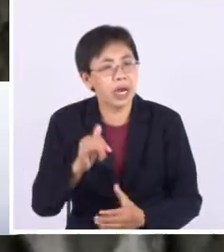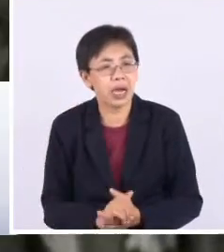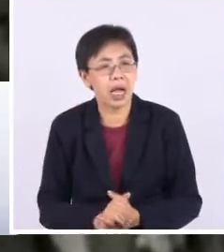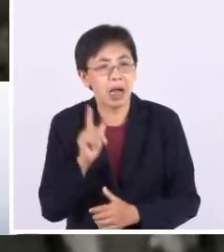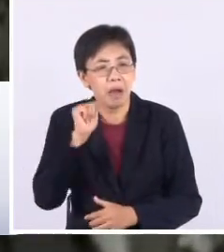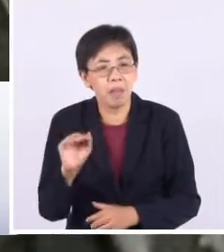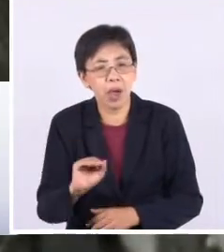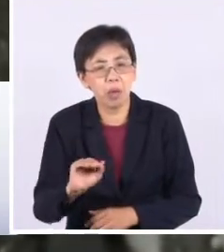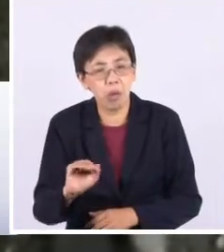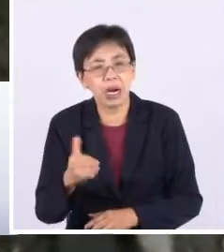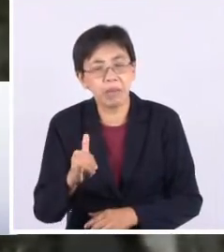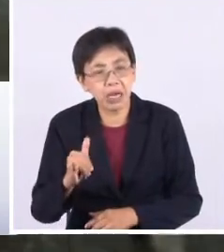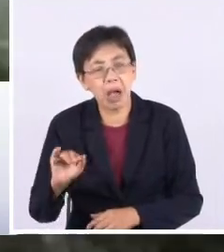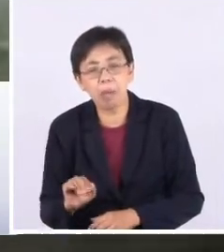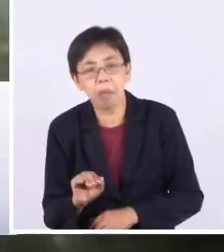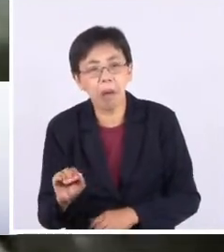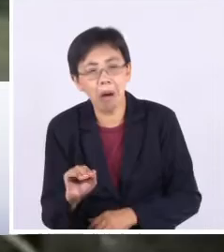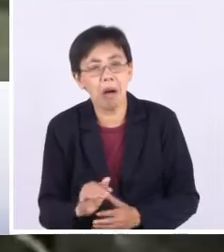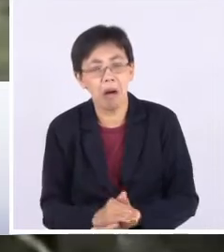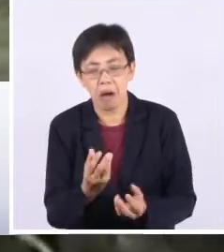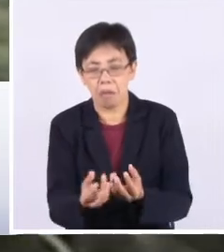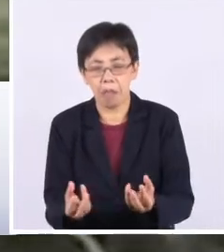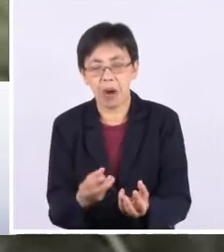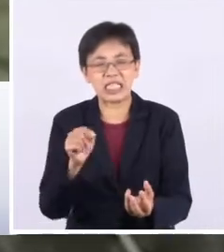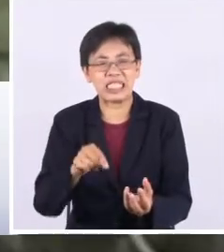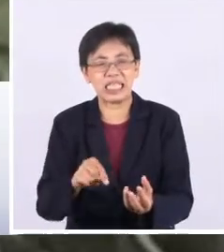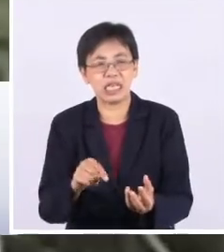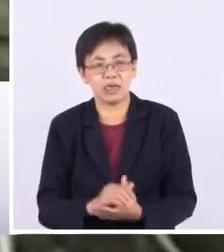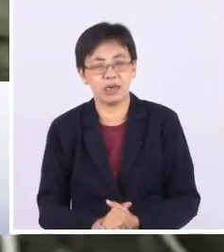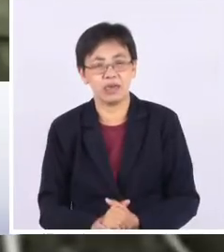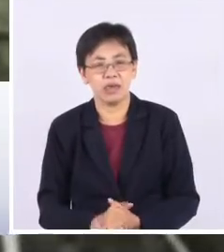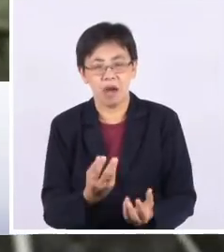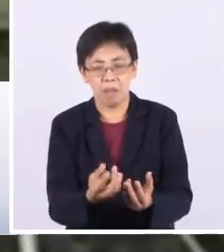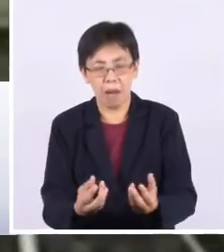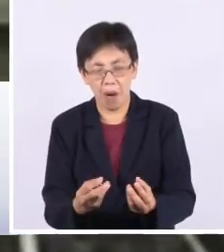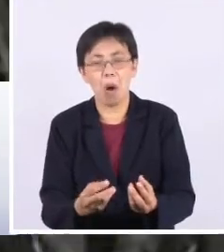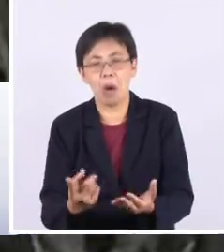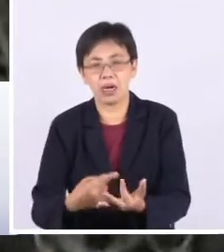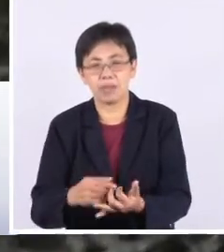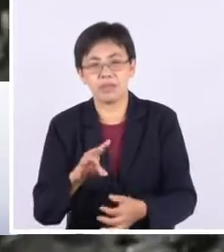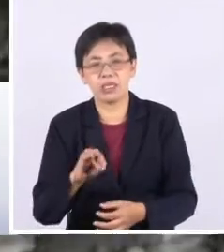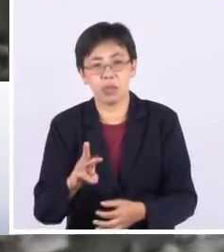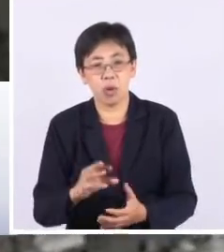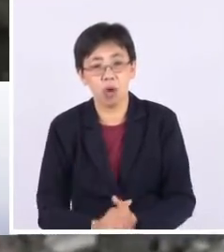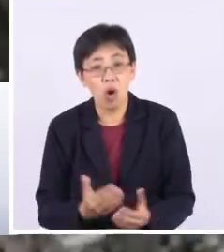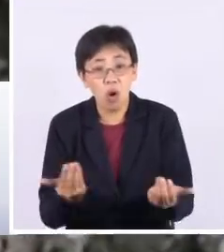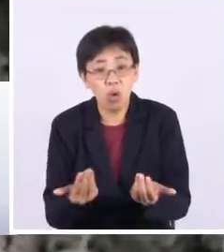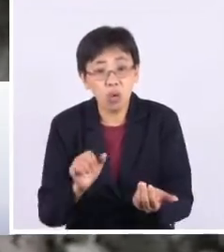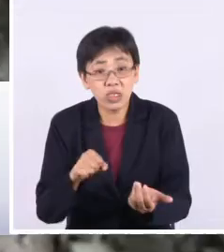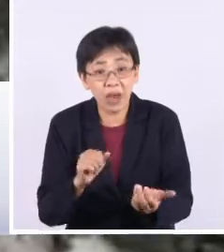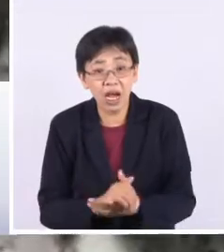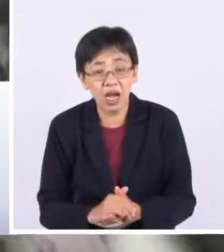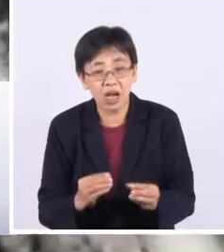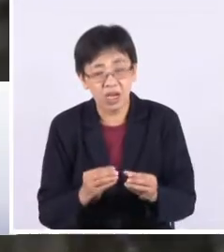งอางอาจจะพร้อมใจกันหลายตัวมาวางไข่ไว้ที่นี ่ มันก็เลยเกิดเป็น76ฟอง นี่ลูกใช่ไหมอันนี้มันฟักมา คือบ